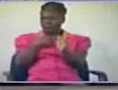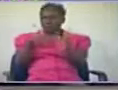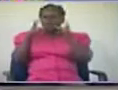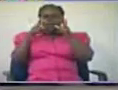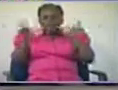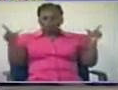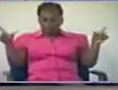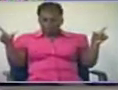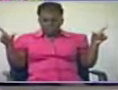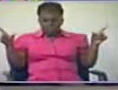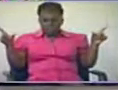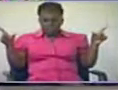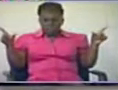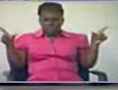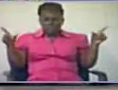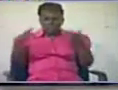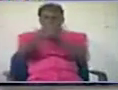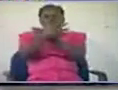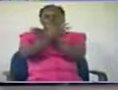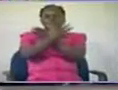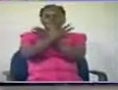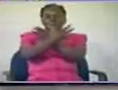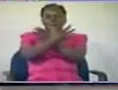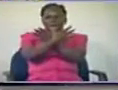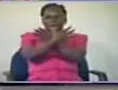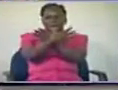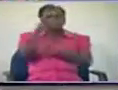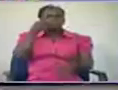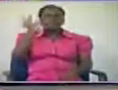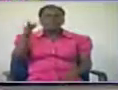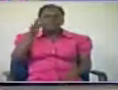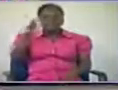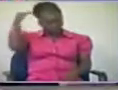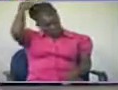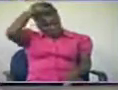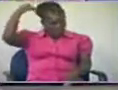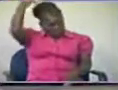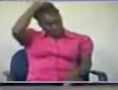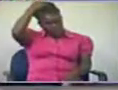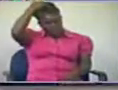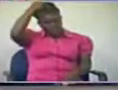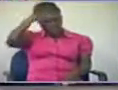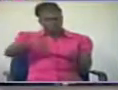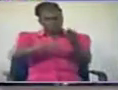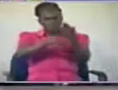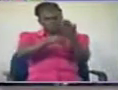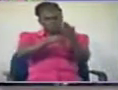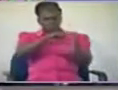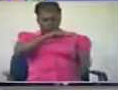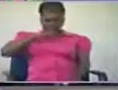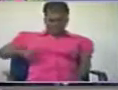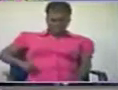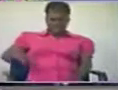languages kama German, French, Arabic, na tumeongezea Chinese. Na